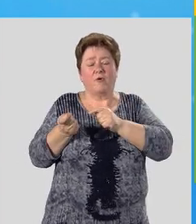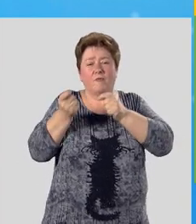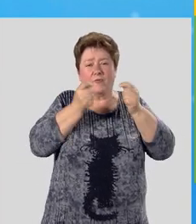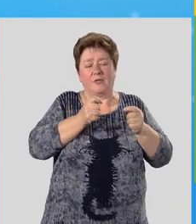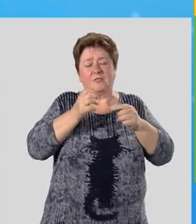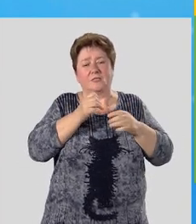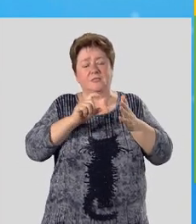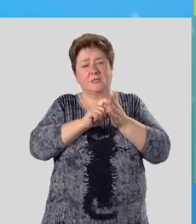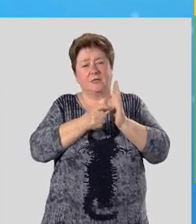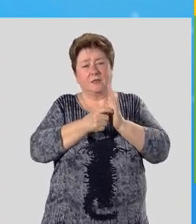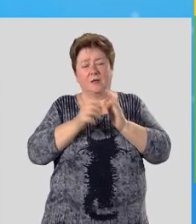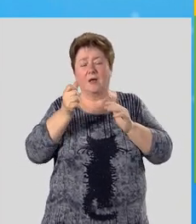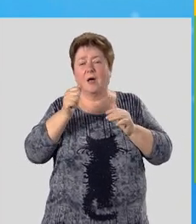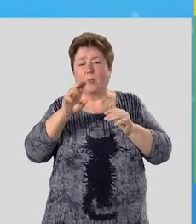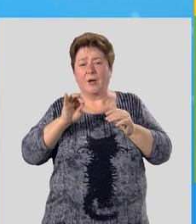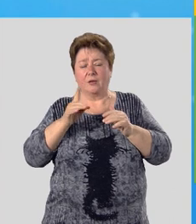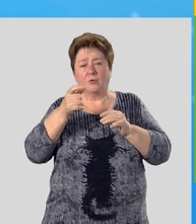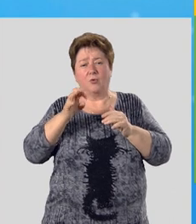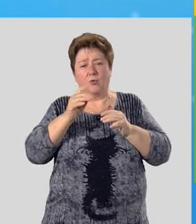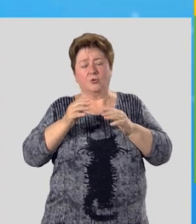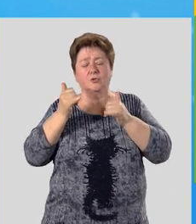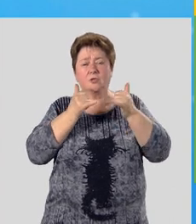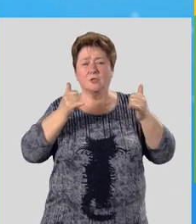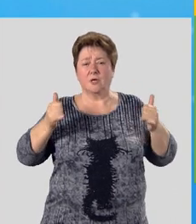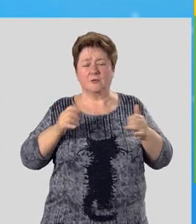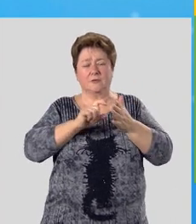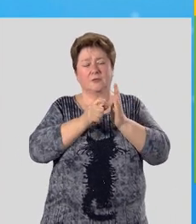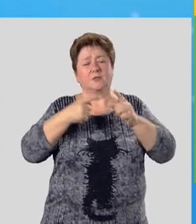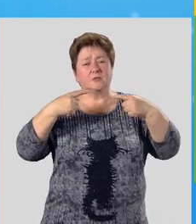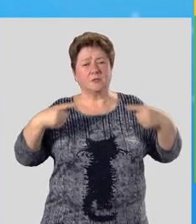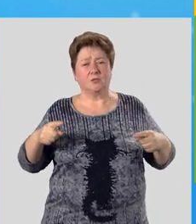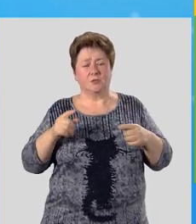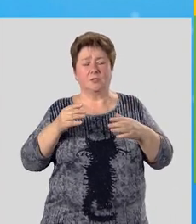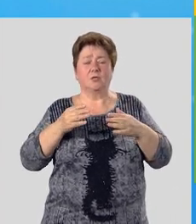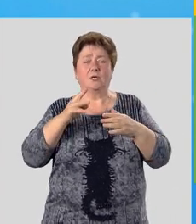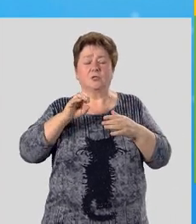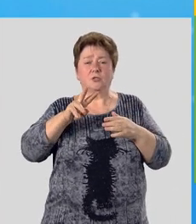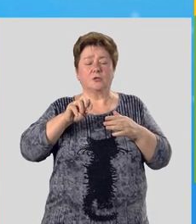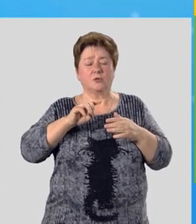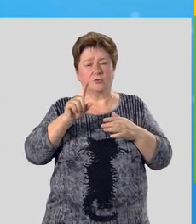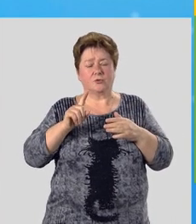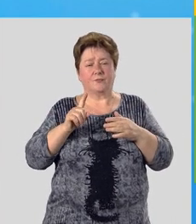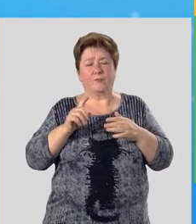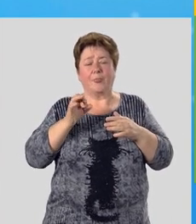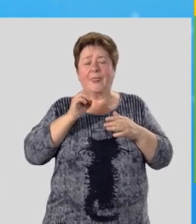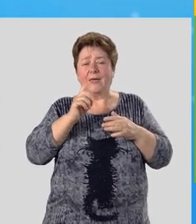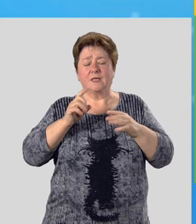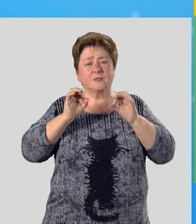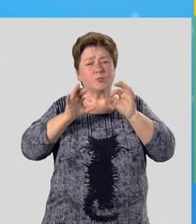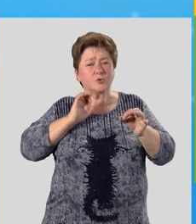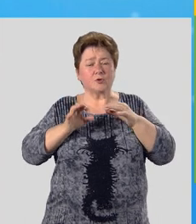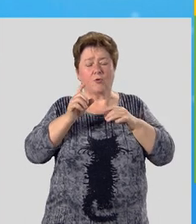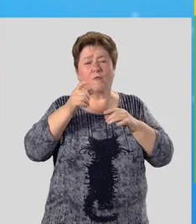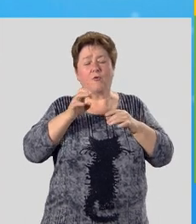из клетки. Аппарат Гольджи хорошо развит в клетках различных желез. Из пузырьков